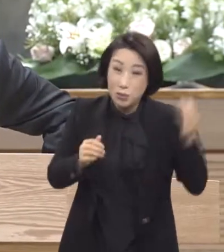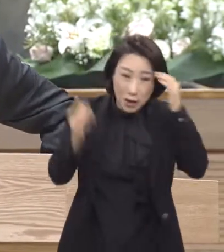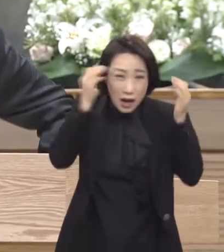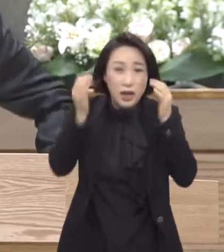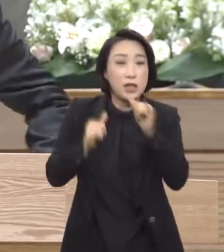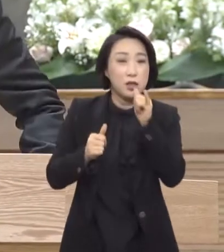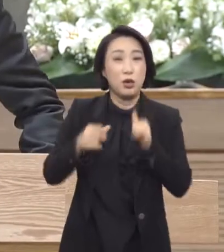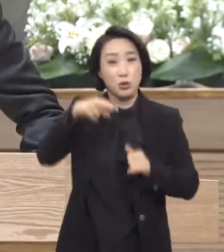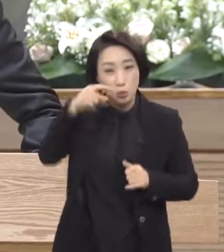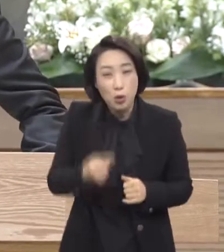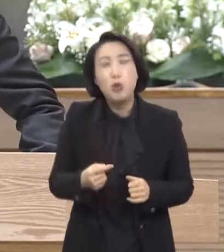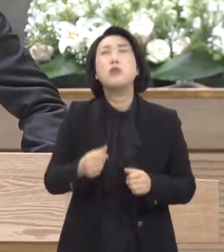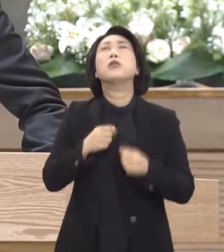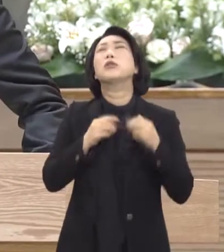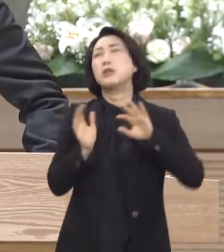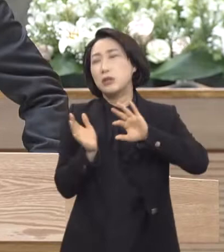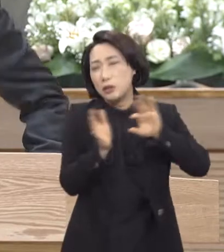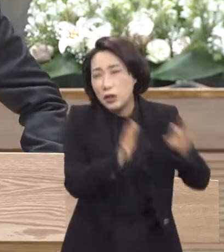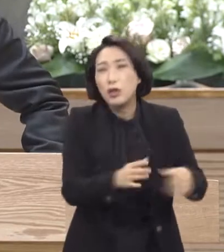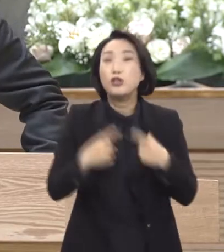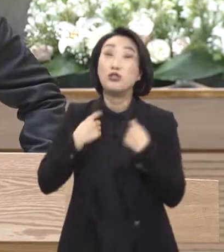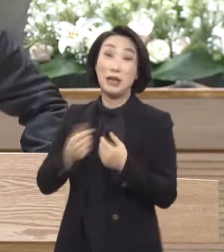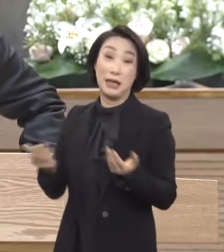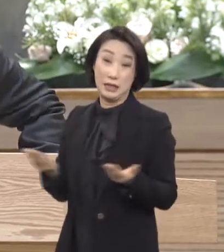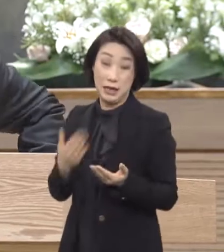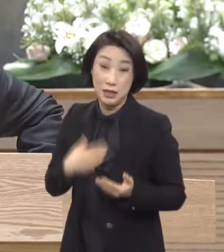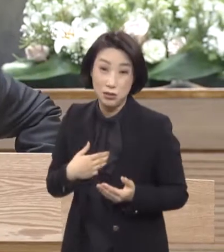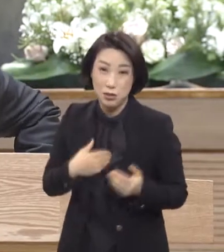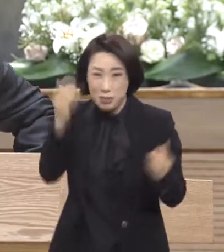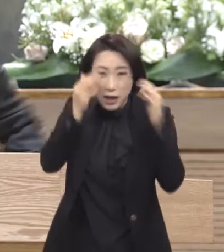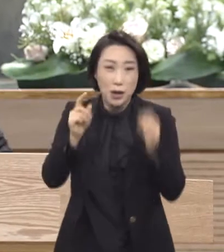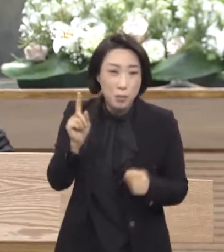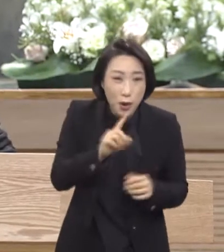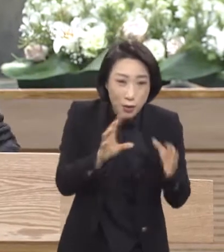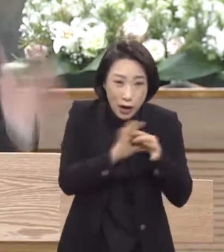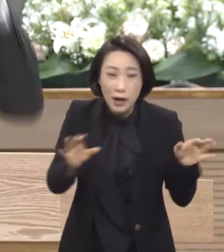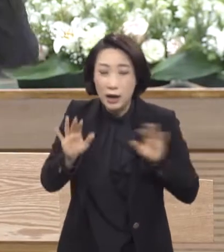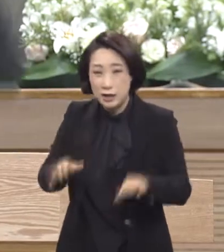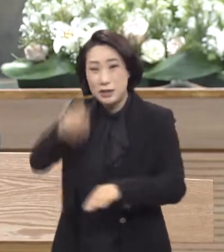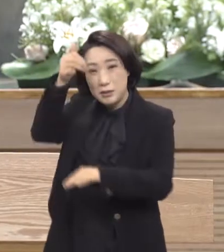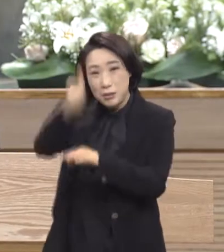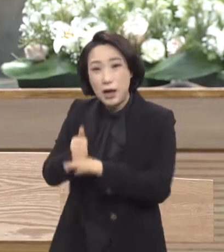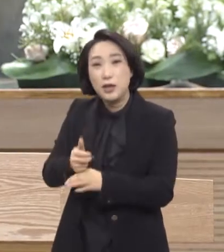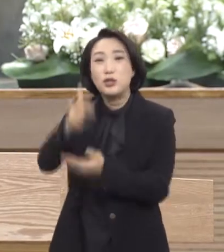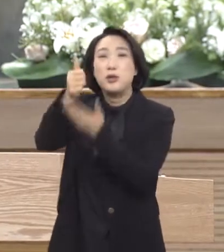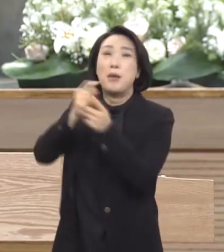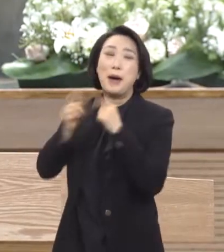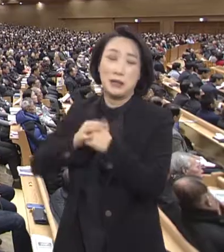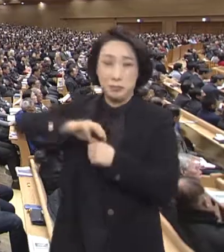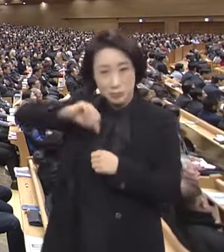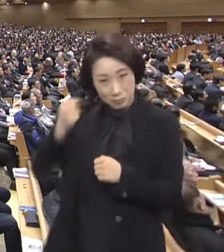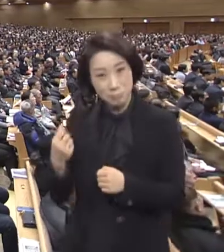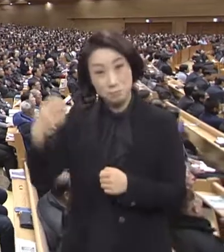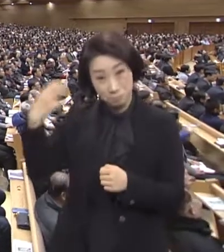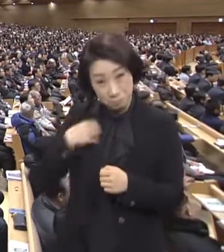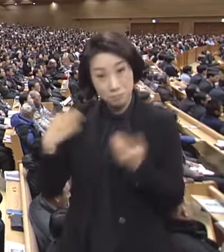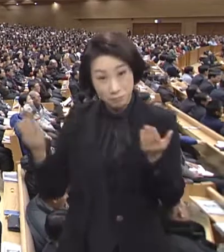와도 지켜내는 것이요. 어떤 방해가 와도 기어이 이루어내는 것이라 이 말입니다.